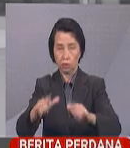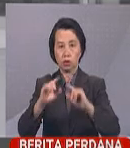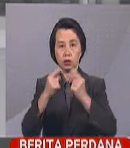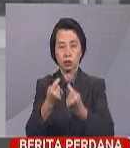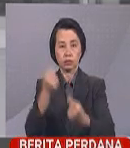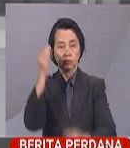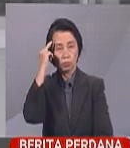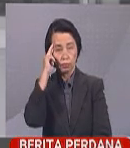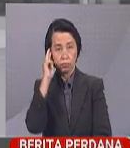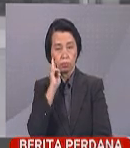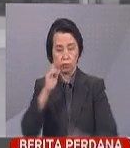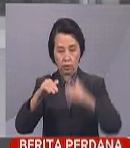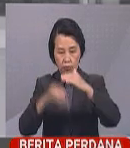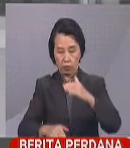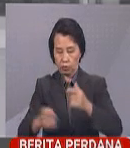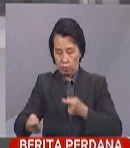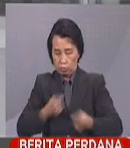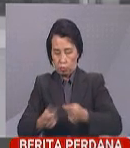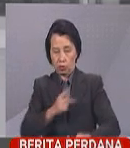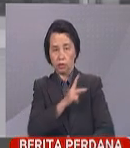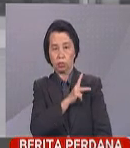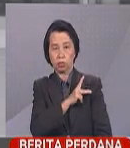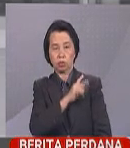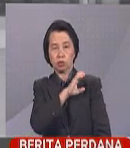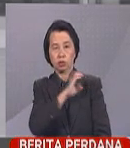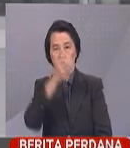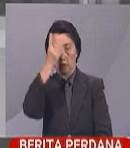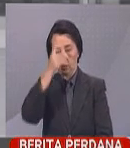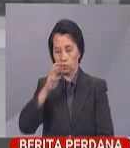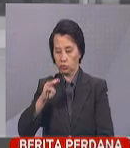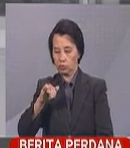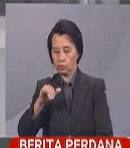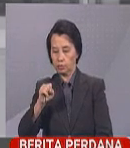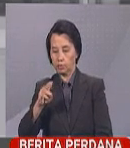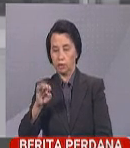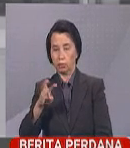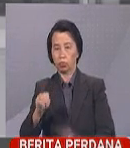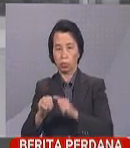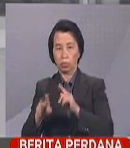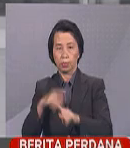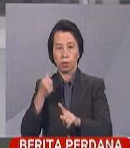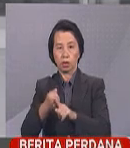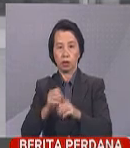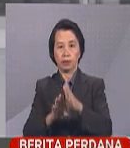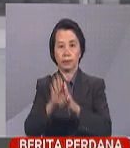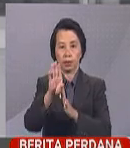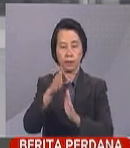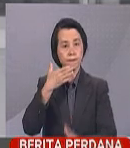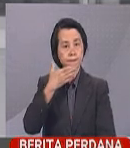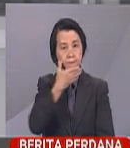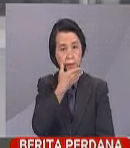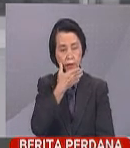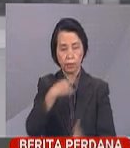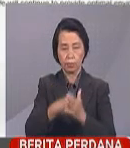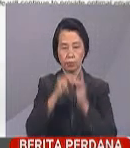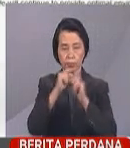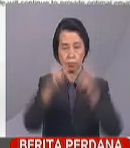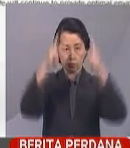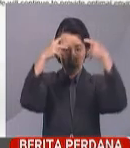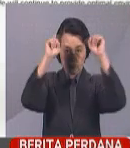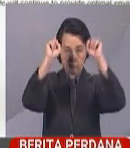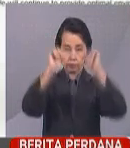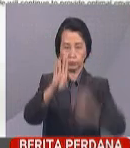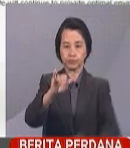sekuat remaja kebangsaan di bawah kendali and ketua jurulatih Datuk misbun Sidek sebagai penggerak pembangunan beliau dalam satu pernyataan presiden